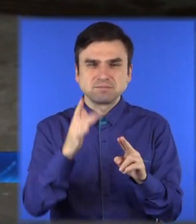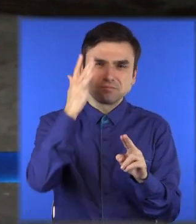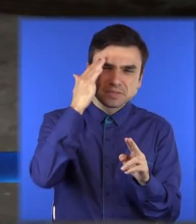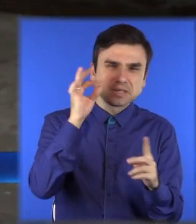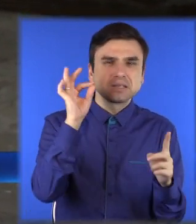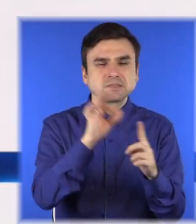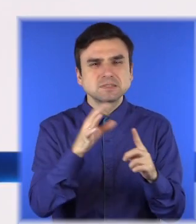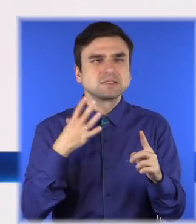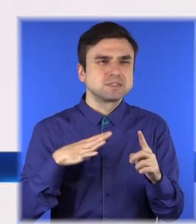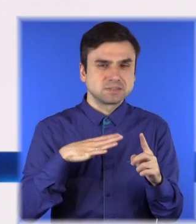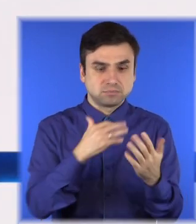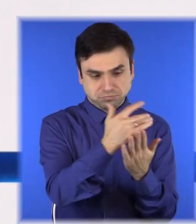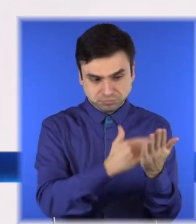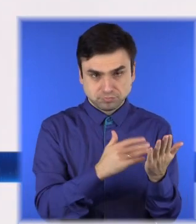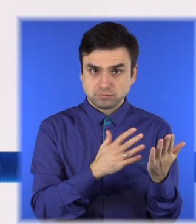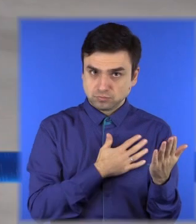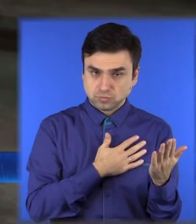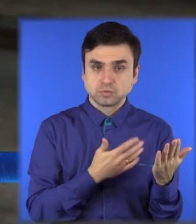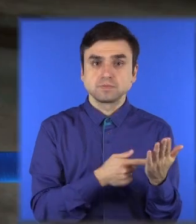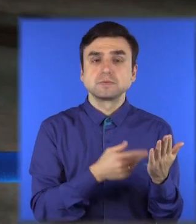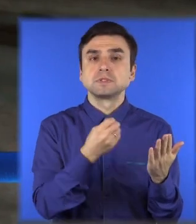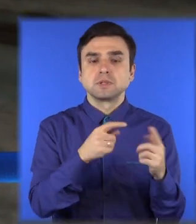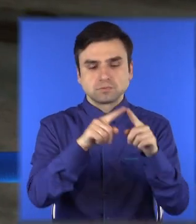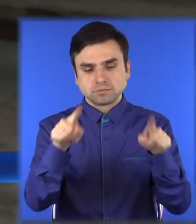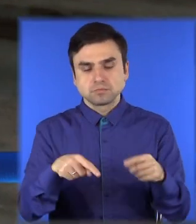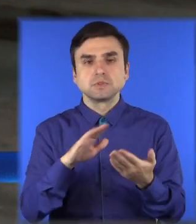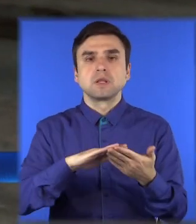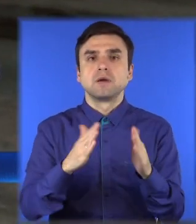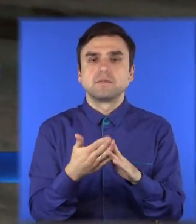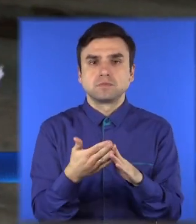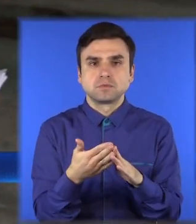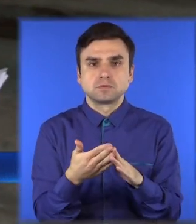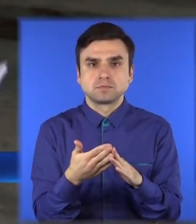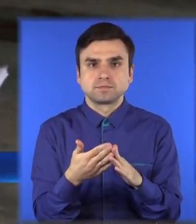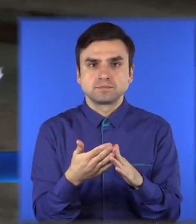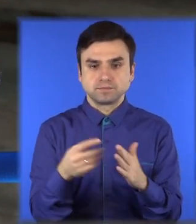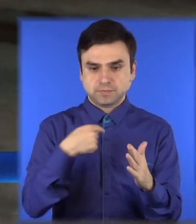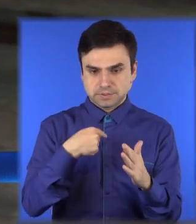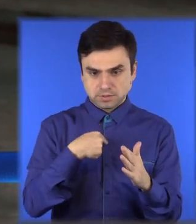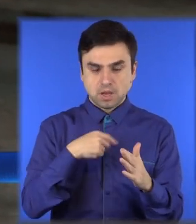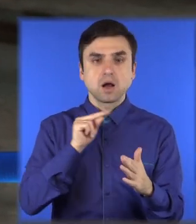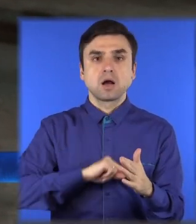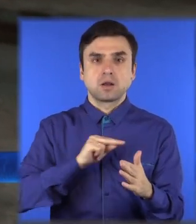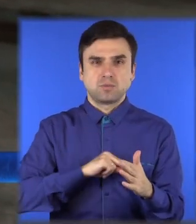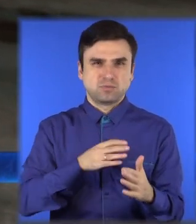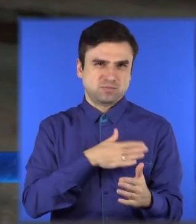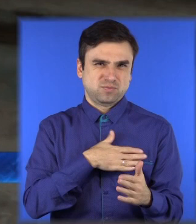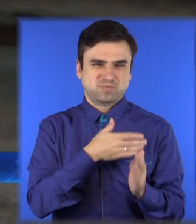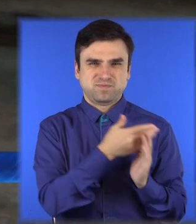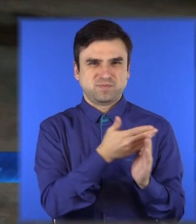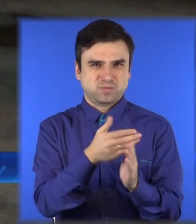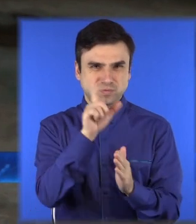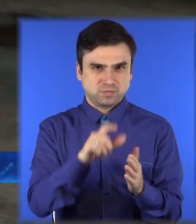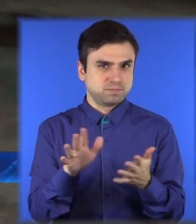має бути статут. А это договор. Договор о том, что я являюсь волонтером этой